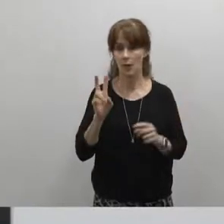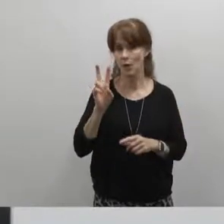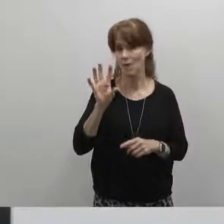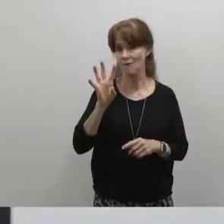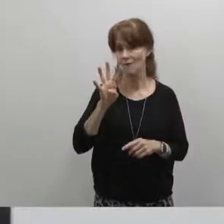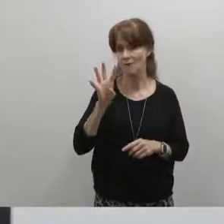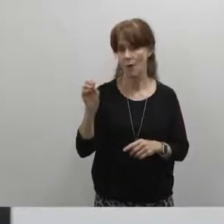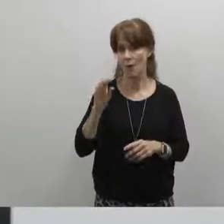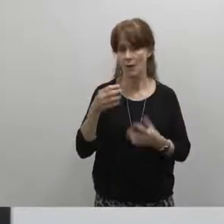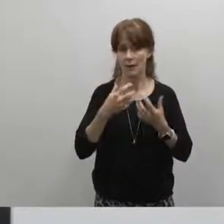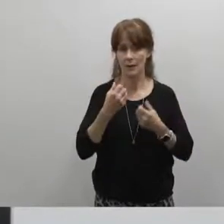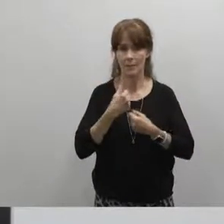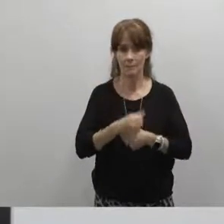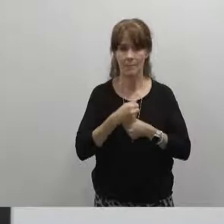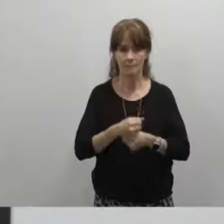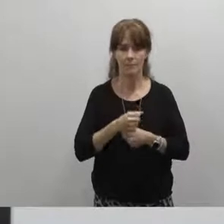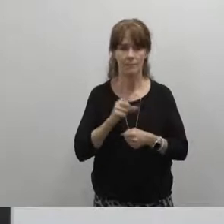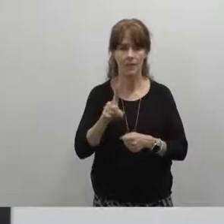rốt ảm rích tàng mùl